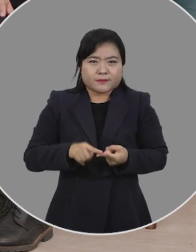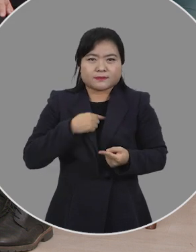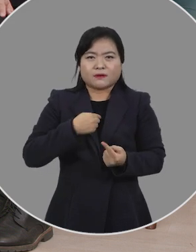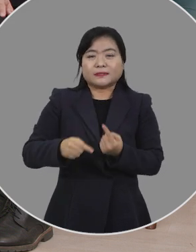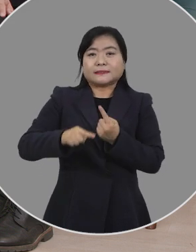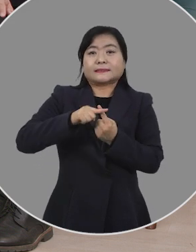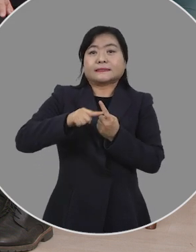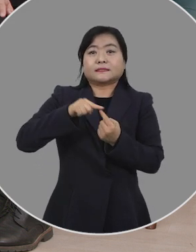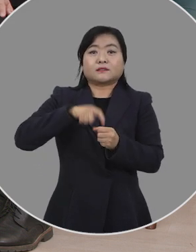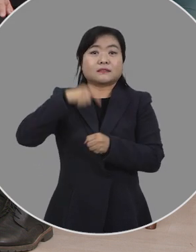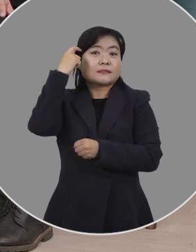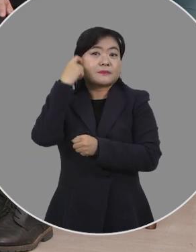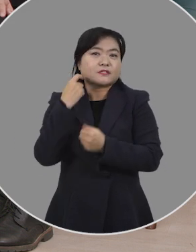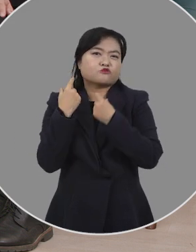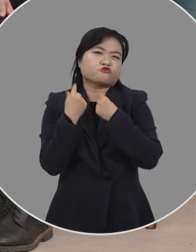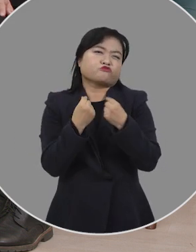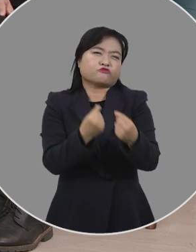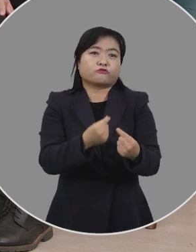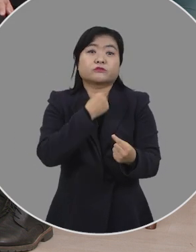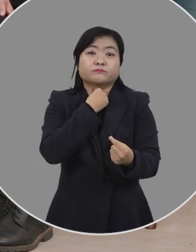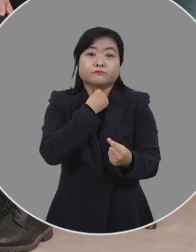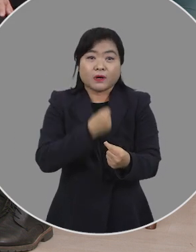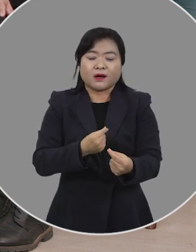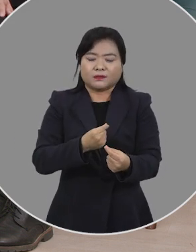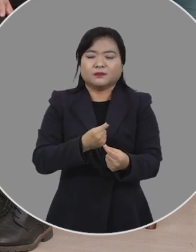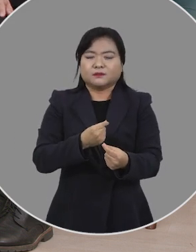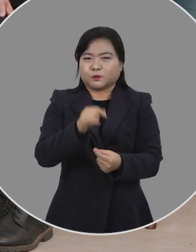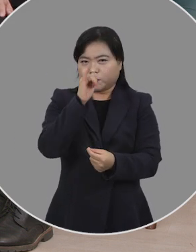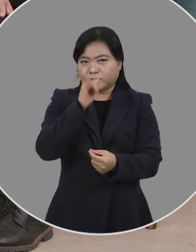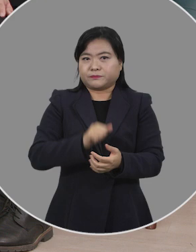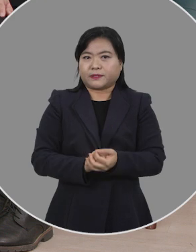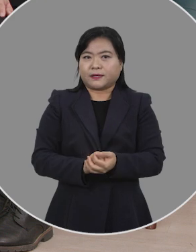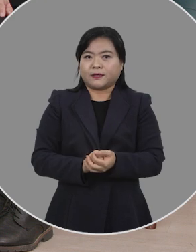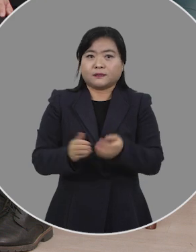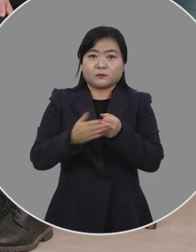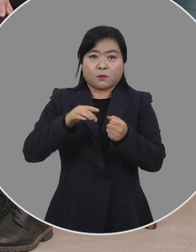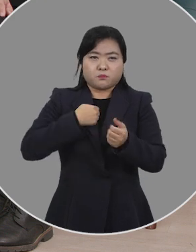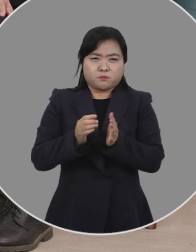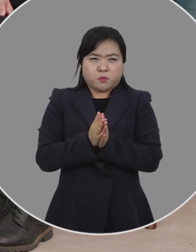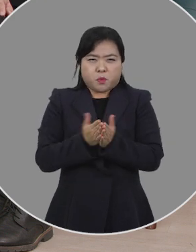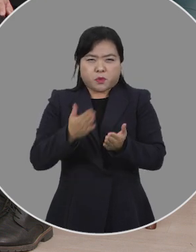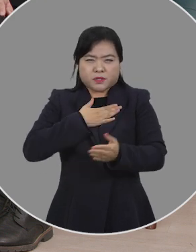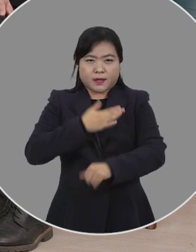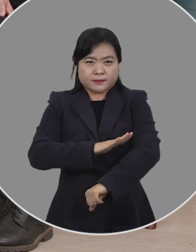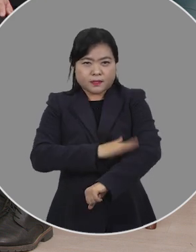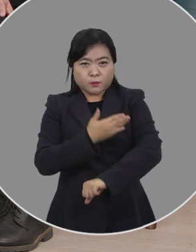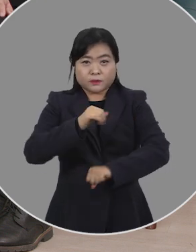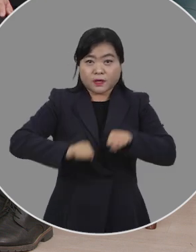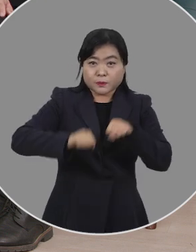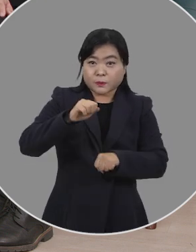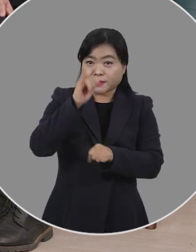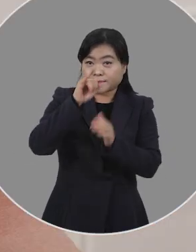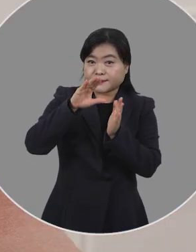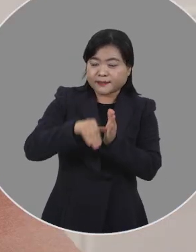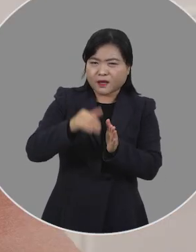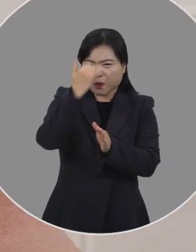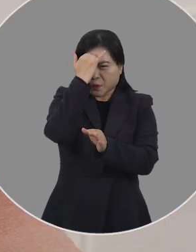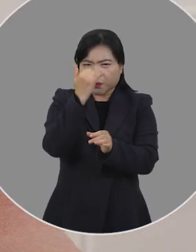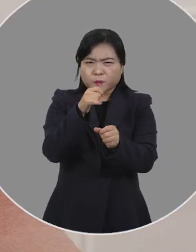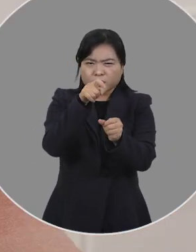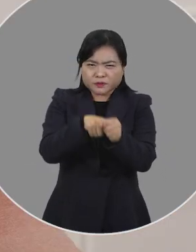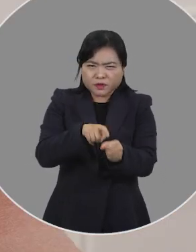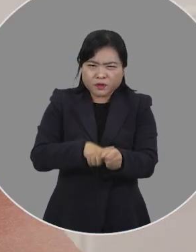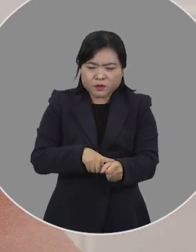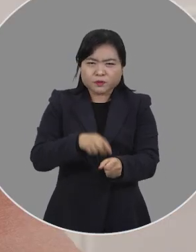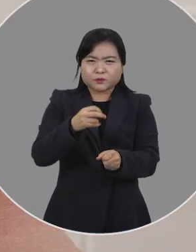긍정적인 이미지를 유지하고 싶어하는 이런 욕구도 있단 말이죠. 그러니까 본인이 어떤 잘못된 행동을 했을 때,